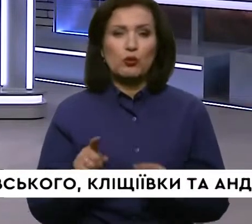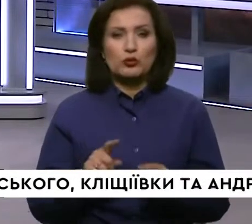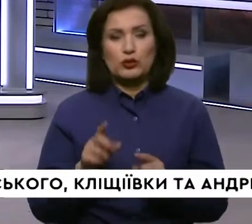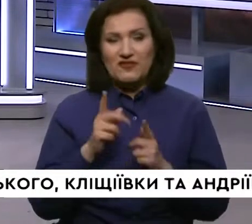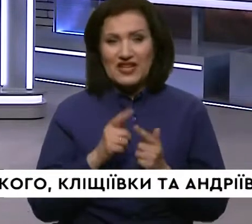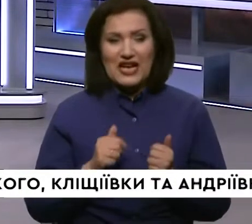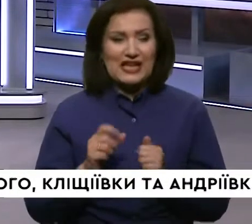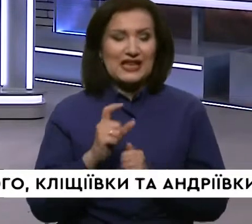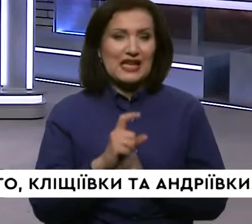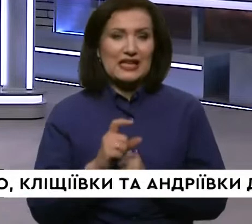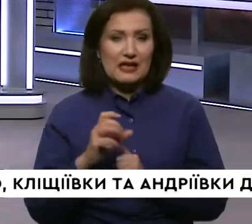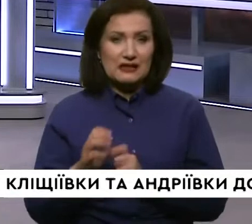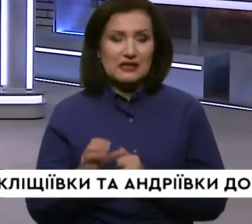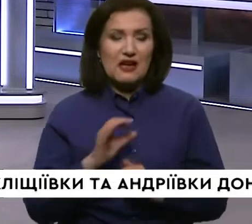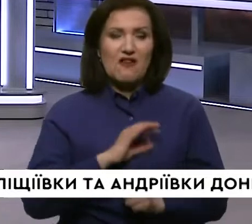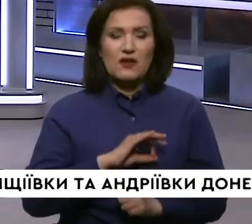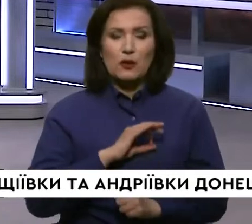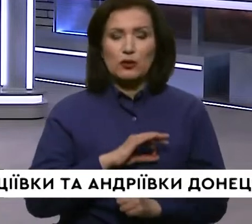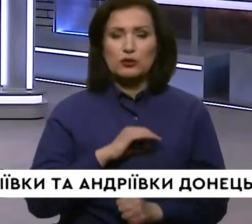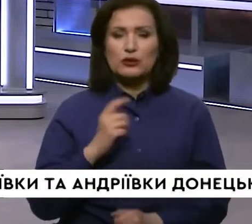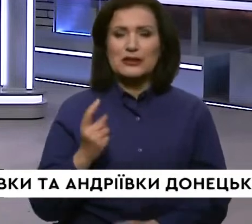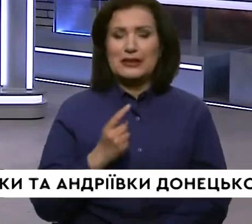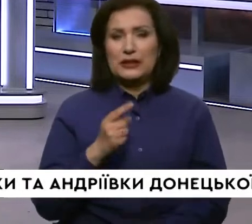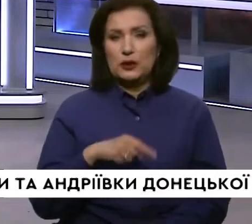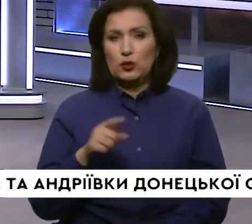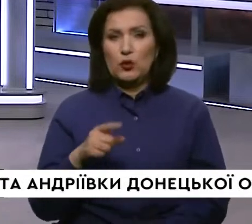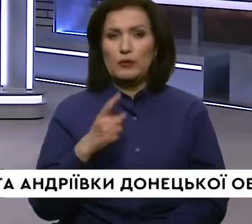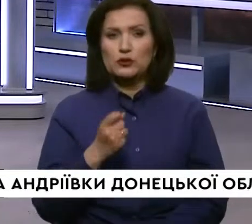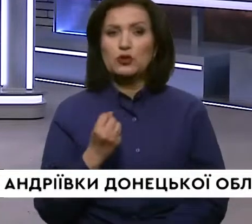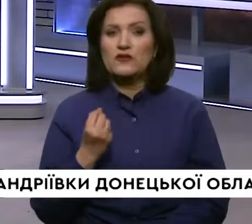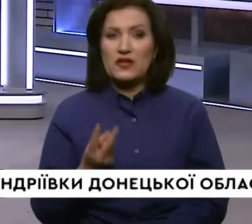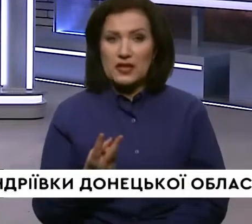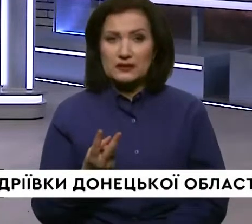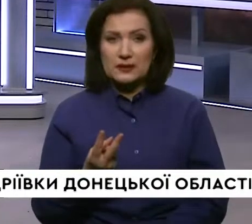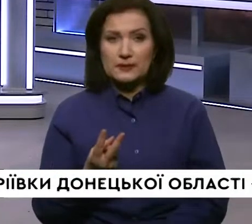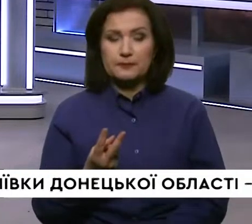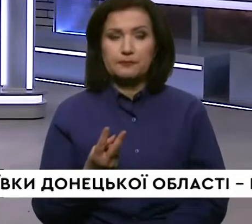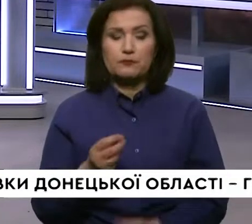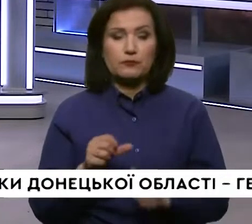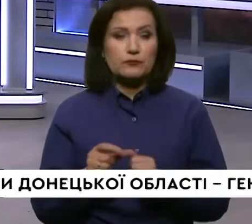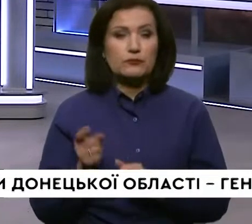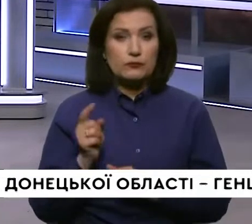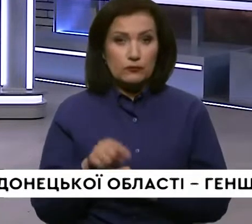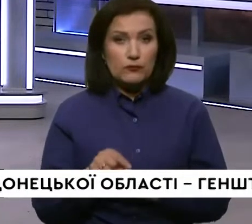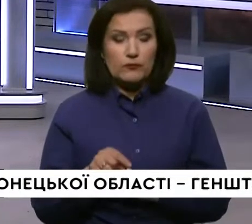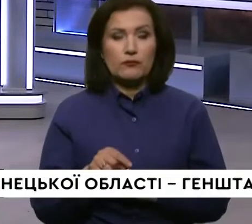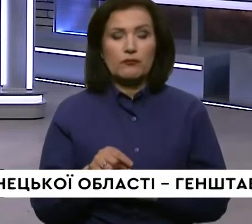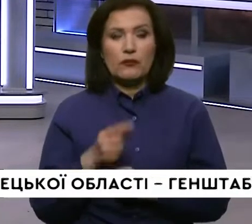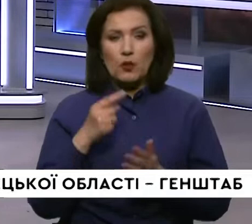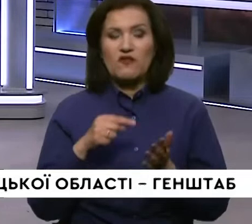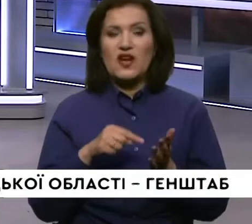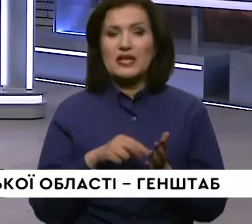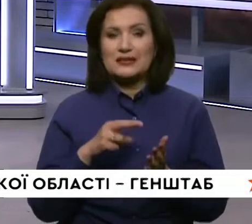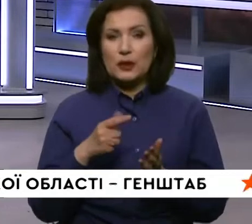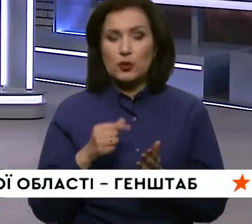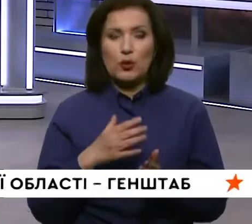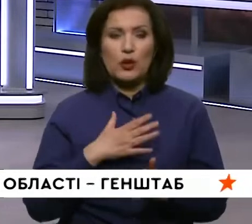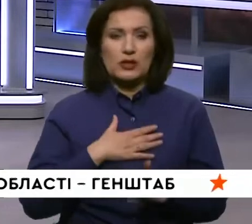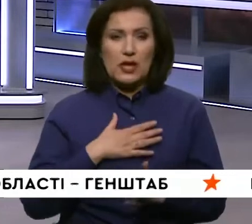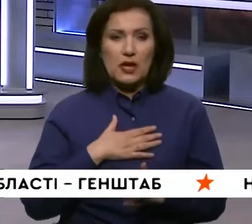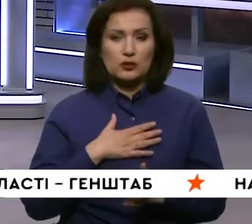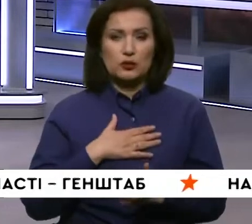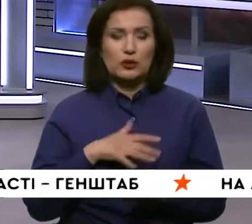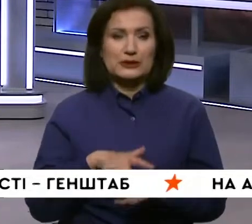в країнах Європейського Союзу використовується єдиний номер 112. Крім того, у вказаного